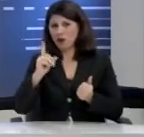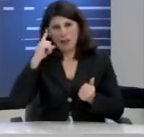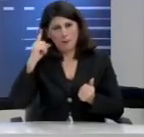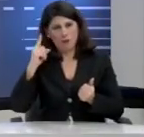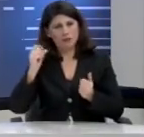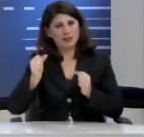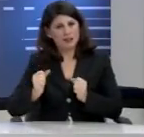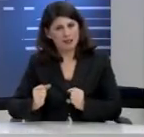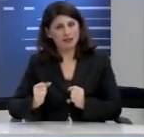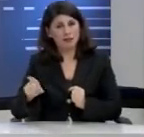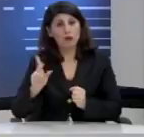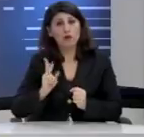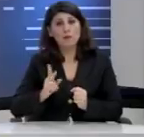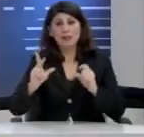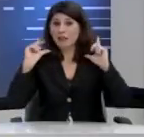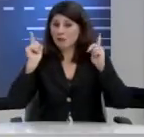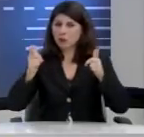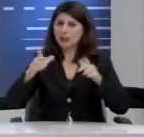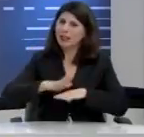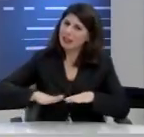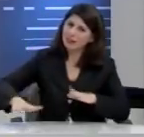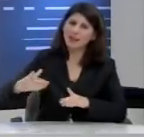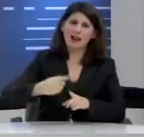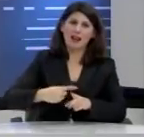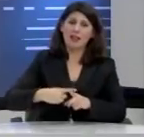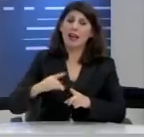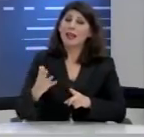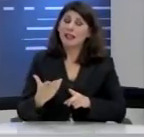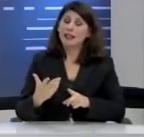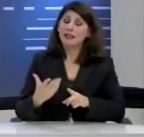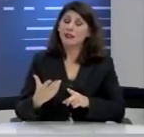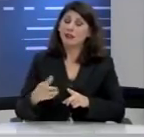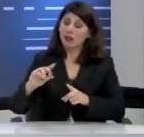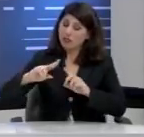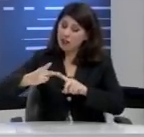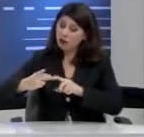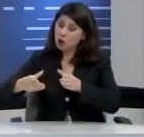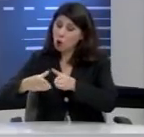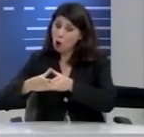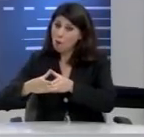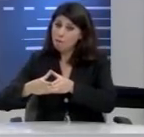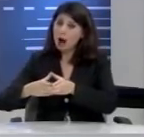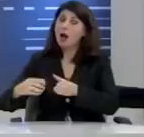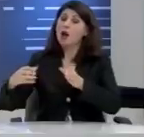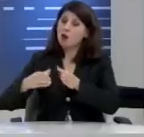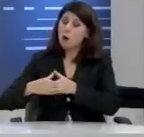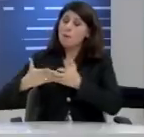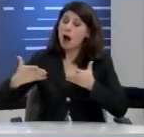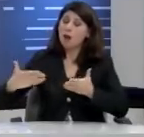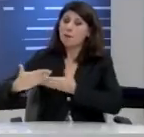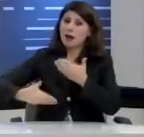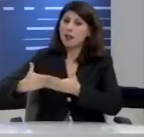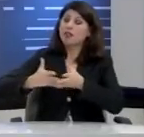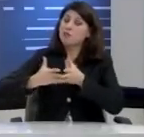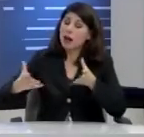εξαιρετικά επικίνδυνο για τη δημοκρατία και για τον τόπο. Γιατί στην αξιωματική αντιπολίτευση είστε ένα κόμμα με μεγάλη παράδοση, είστε ένα